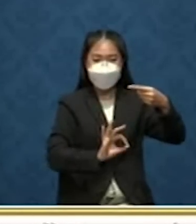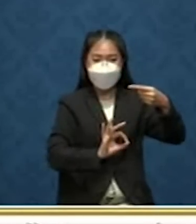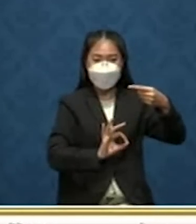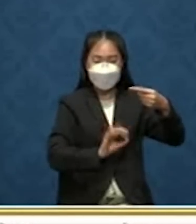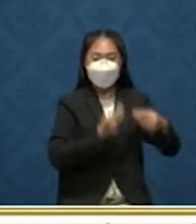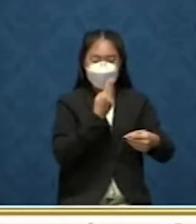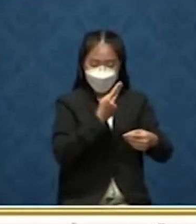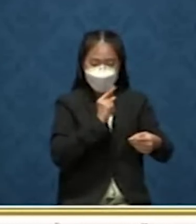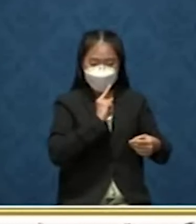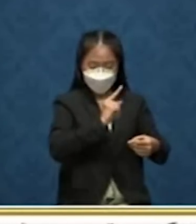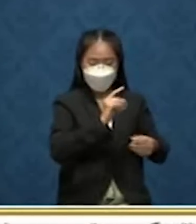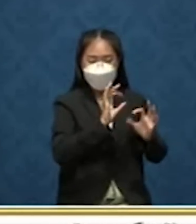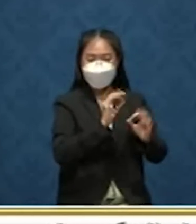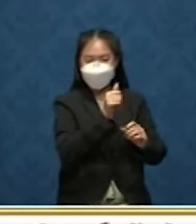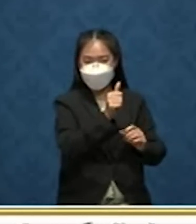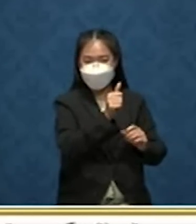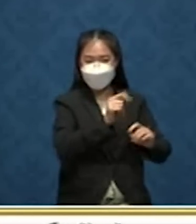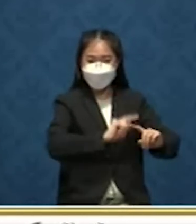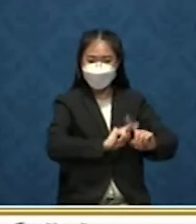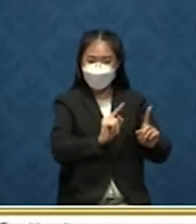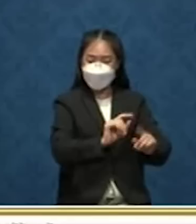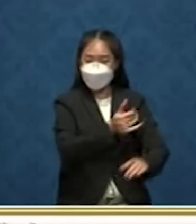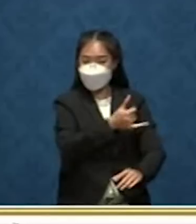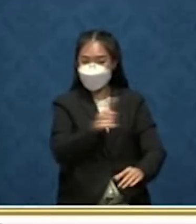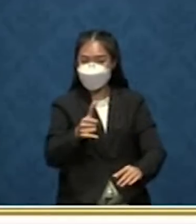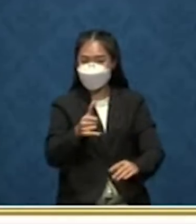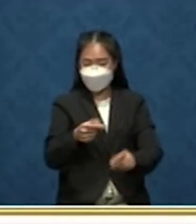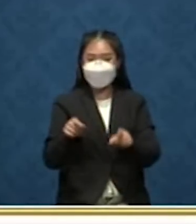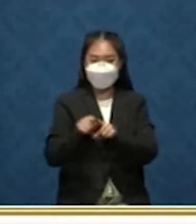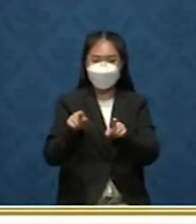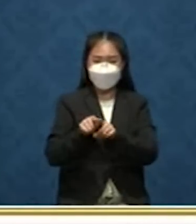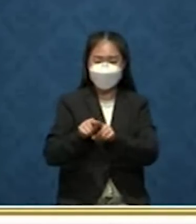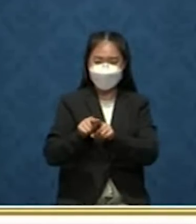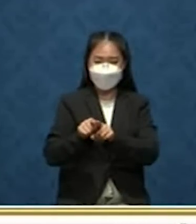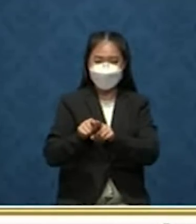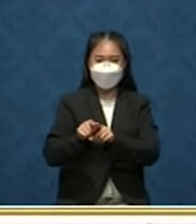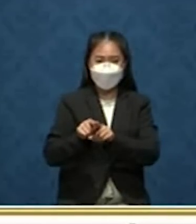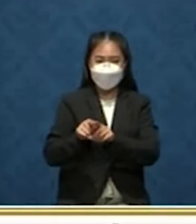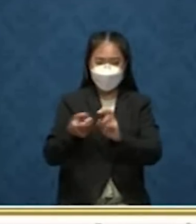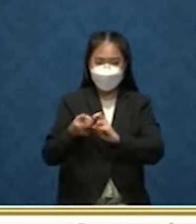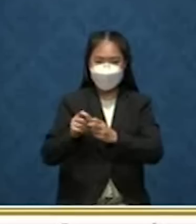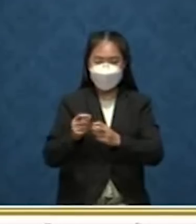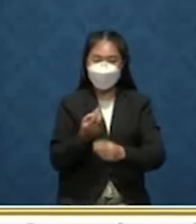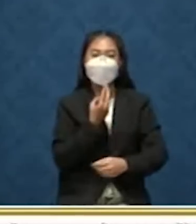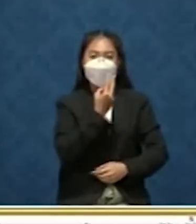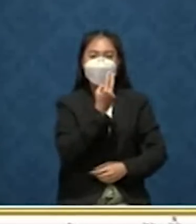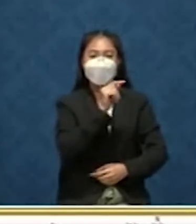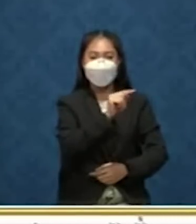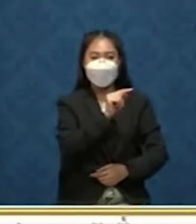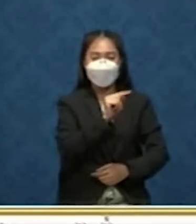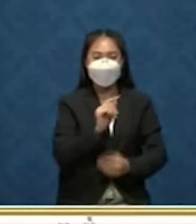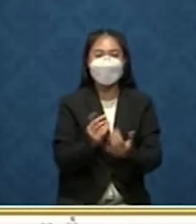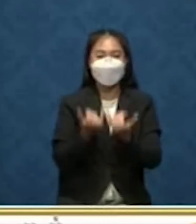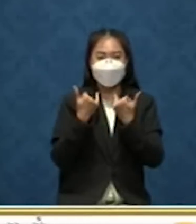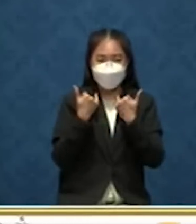้วยดีแต่นลครับมจะเหมอนคดีของทุนมิหลัดหอเปล่า งานนี้ผมขอบอกวาปีศา